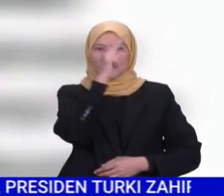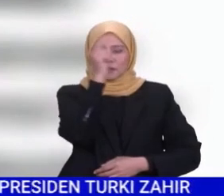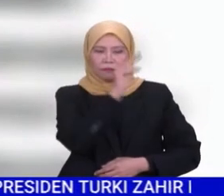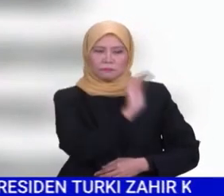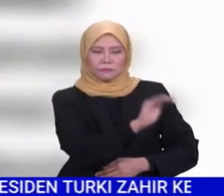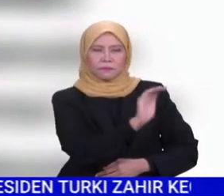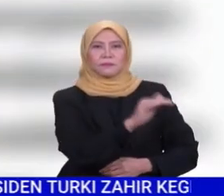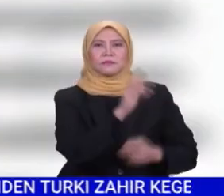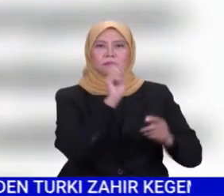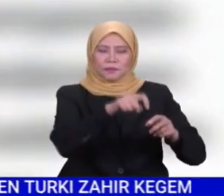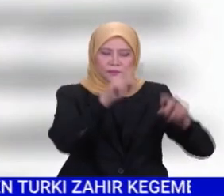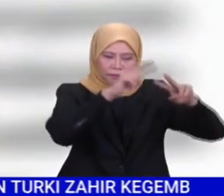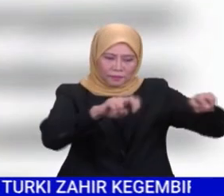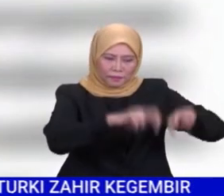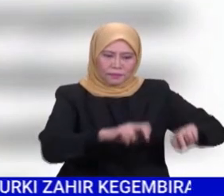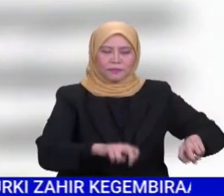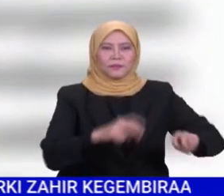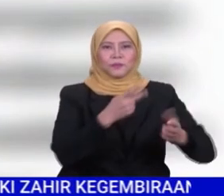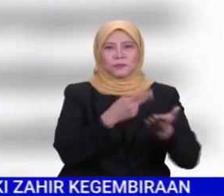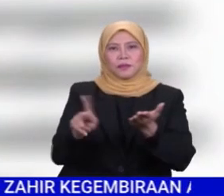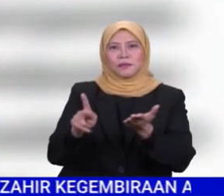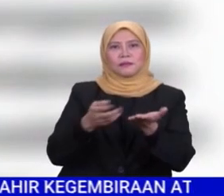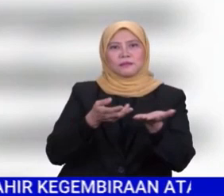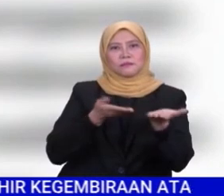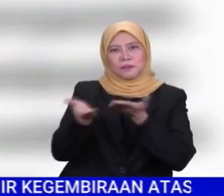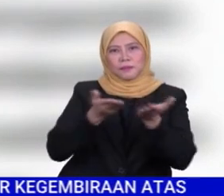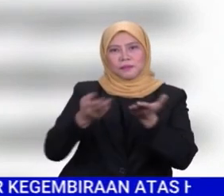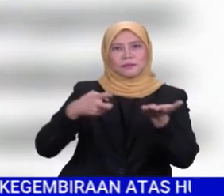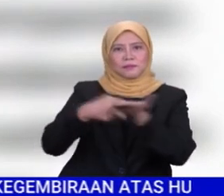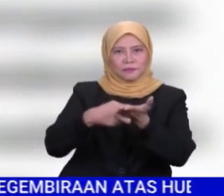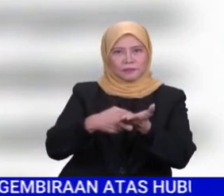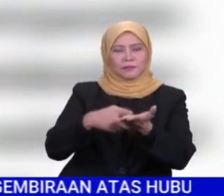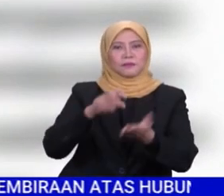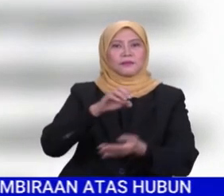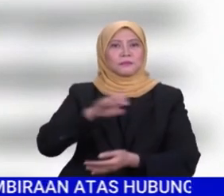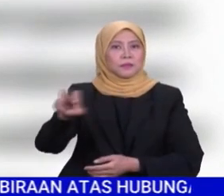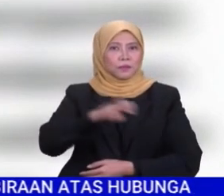aspek kemampuan rakyat untuk membayar tambang perkhidmatan projek prasarana